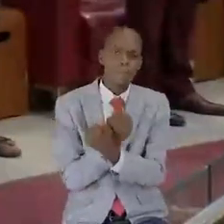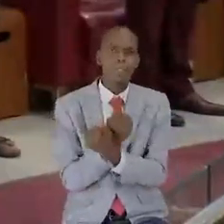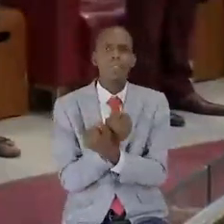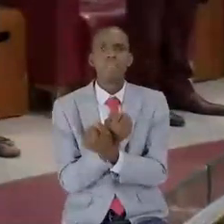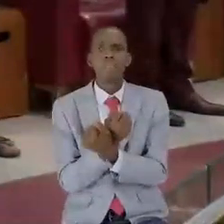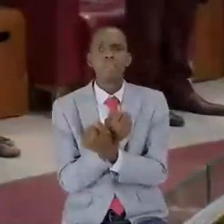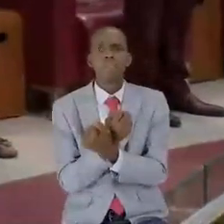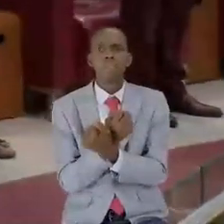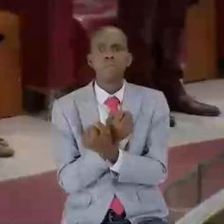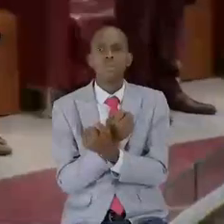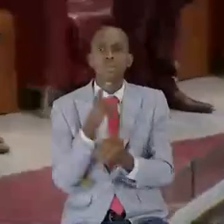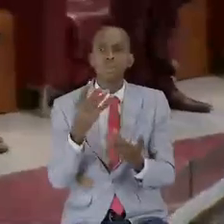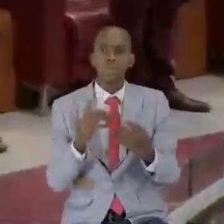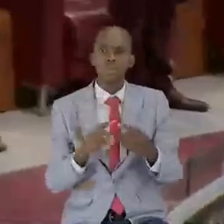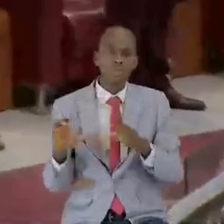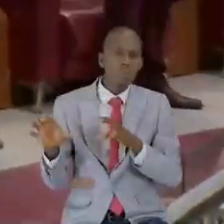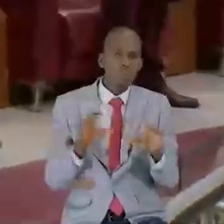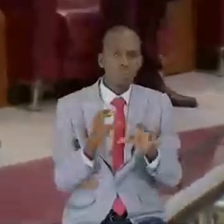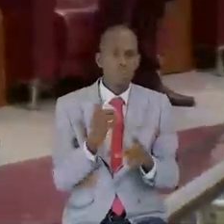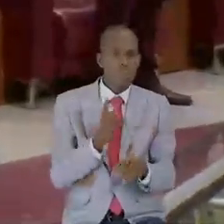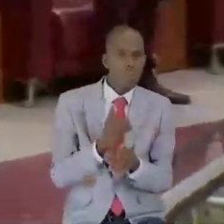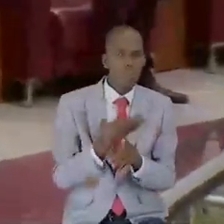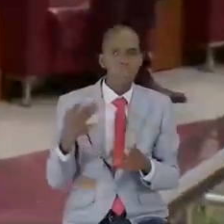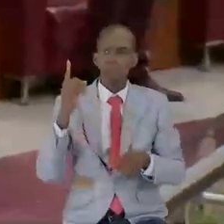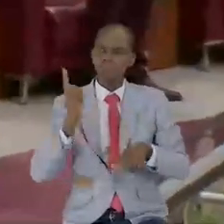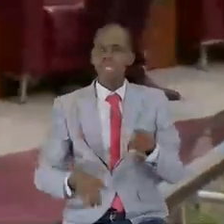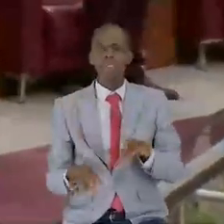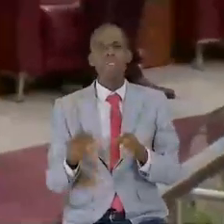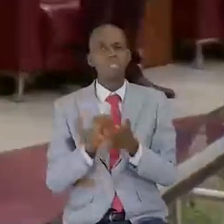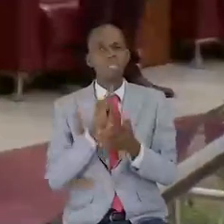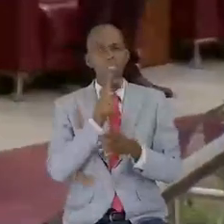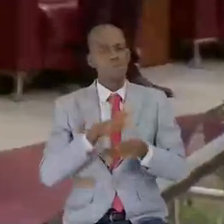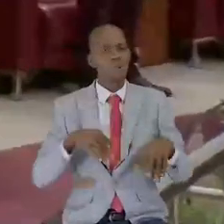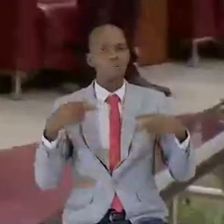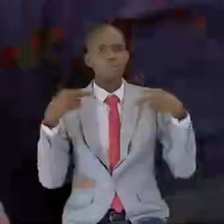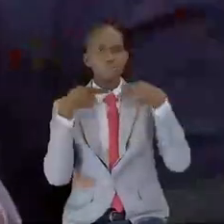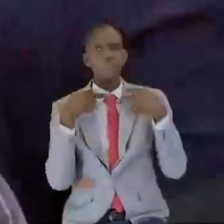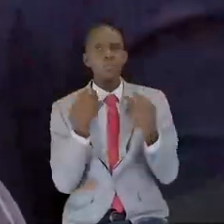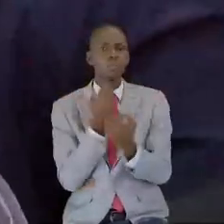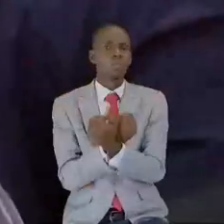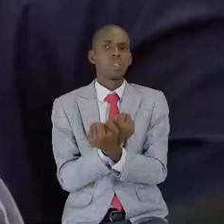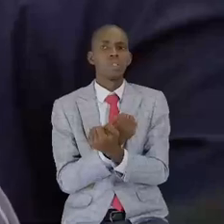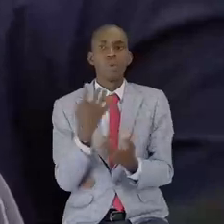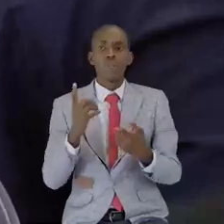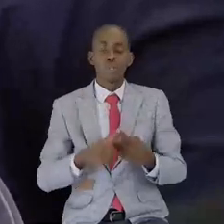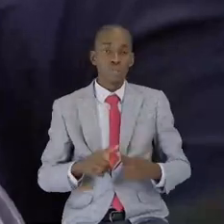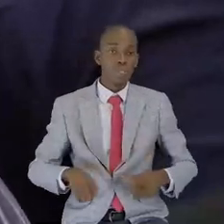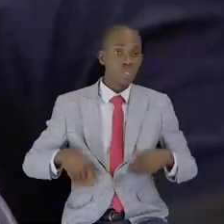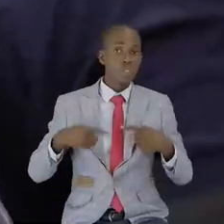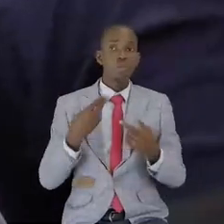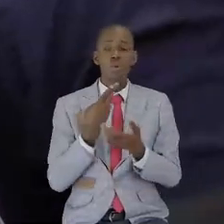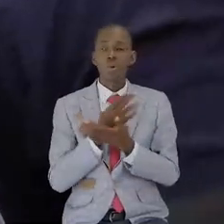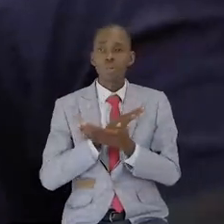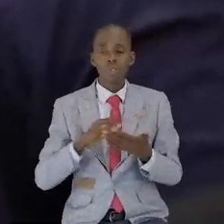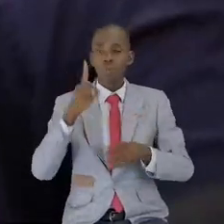Tu veux faire bien, mais tu n'arrives pas. C'est un lien, c'est une servitude. Tu veux mener une bonne vie, mais vivre dans la justice n'arrive pas,